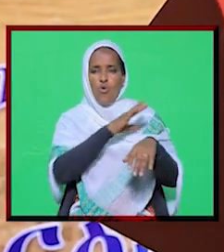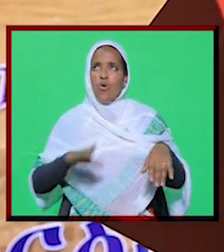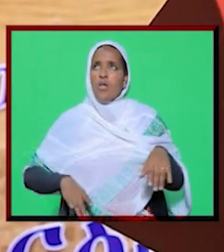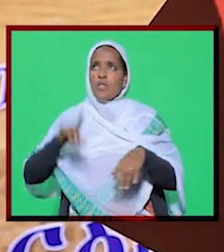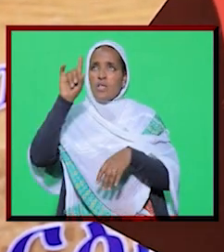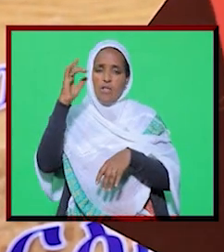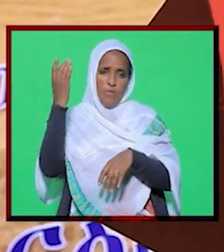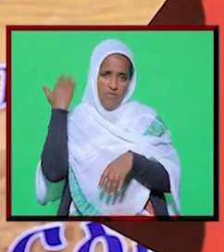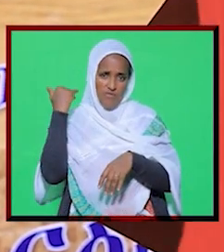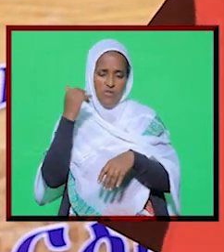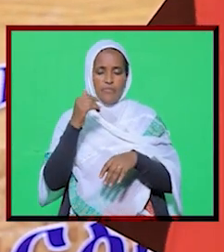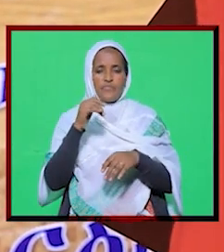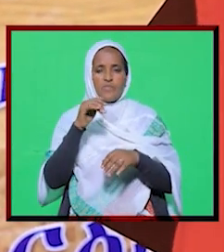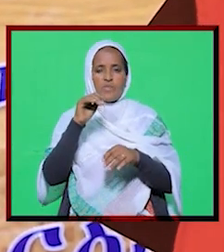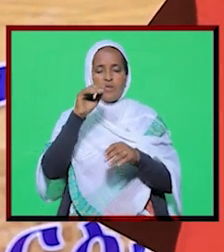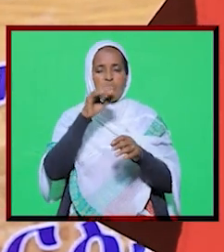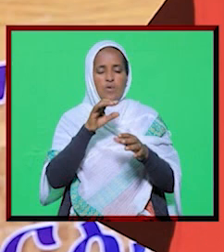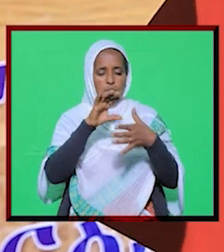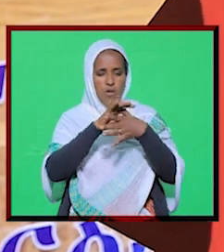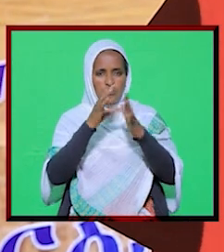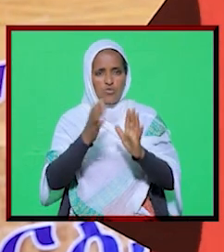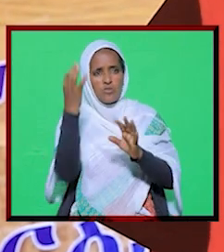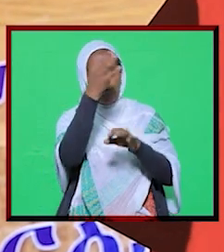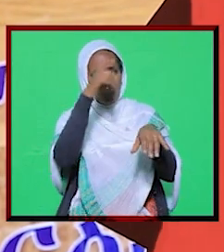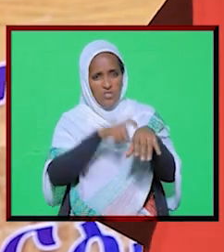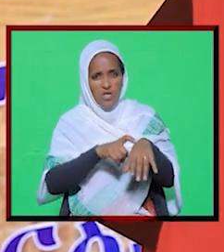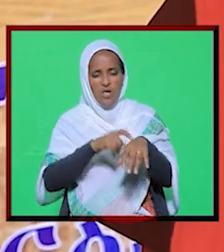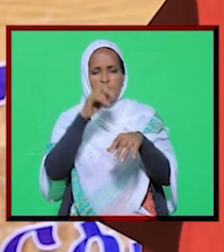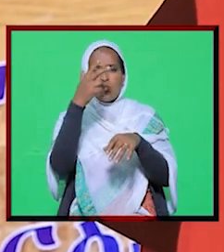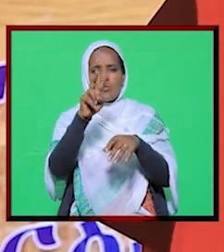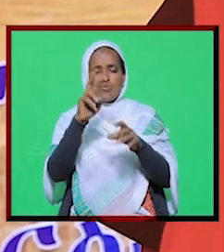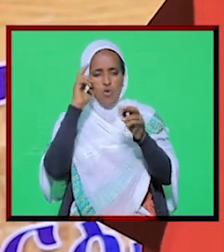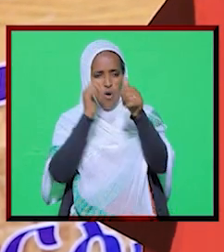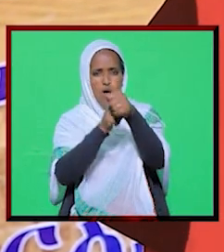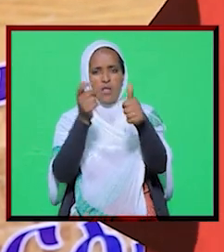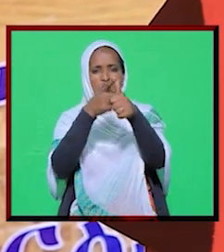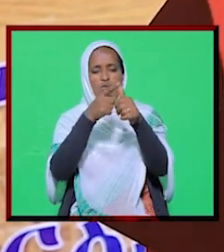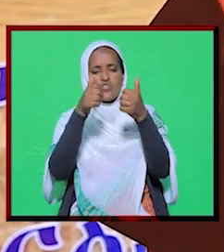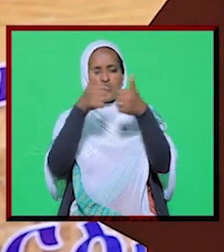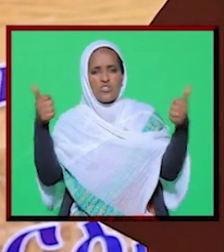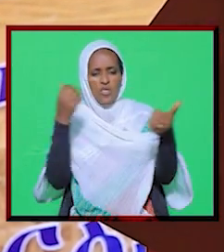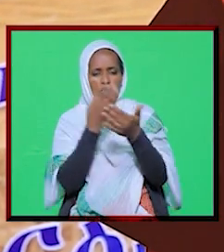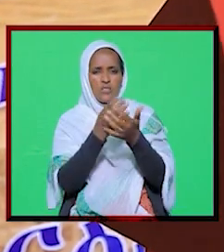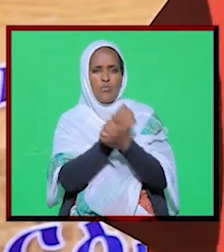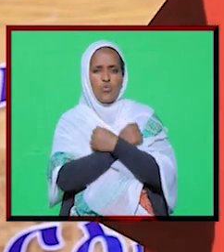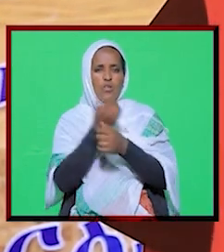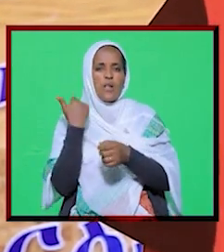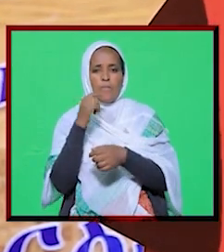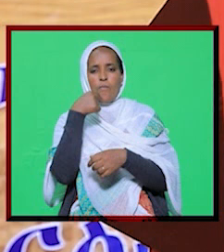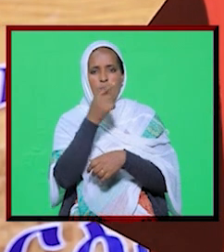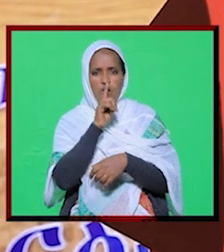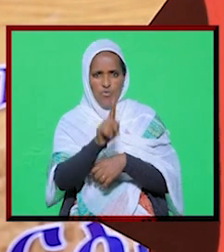ጌታችን በነበረ በመዋዕለ ሥጋዌው በመዋዕለ ስብከቱ ከ12ቱ ሐዋርያት አንዱ እጅግ ገንዘብ ይወድ የነበረው ማን